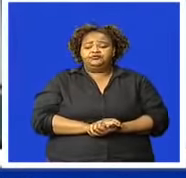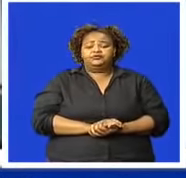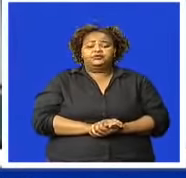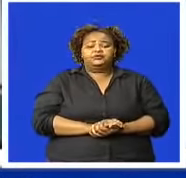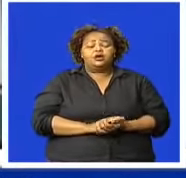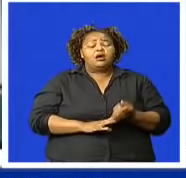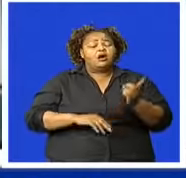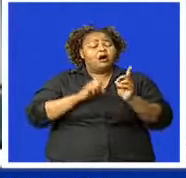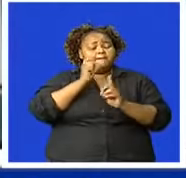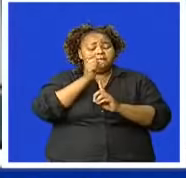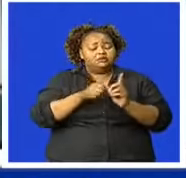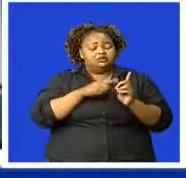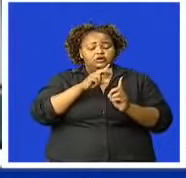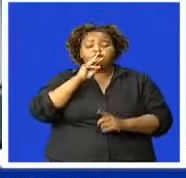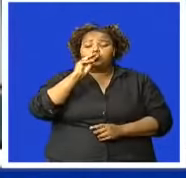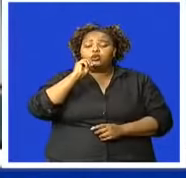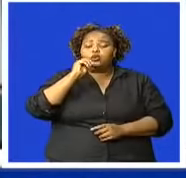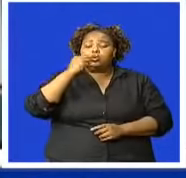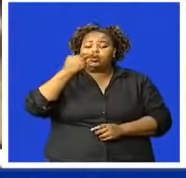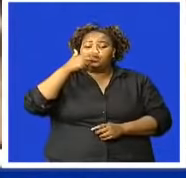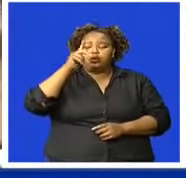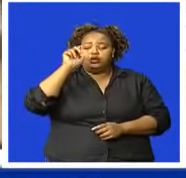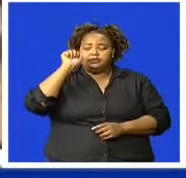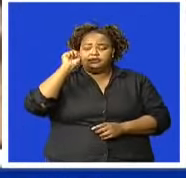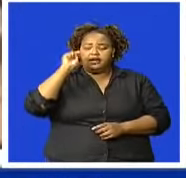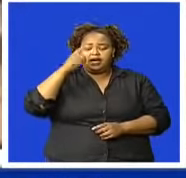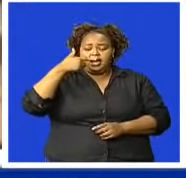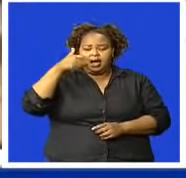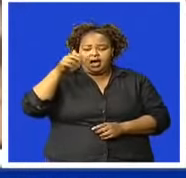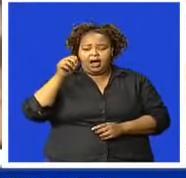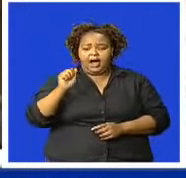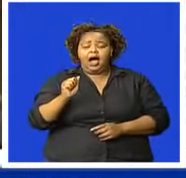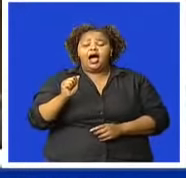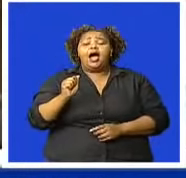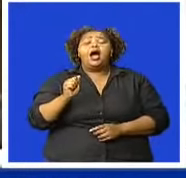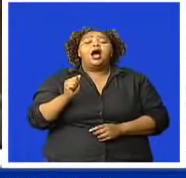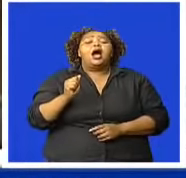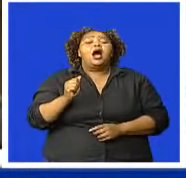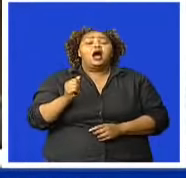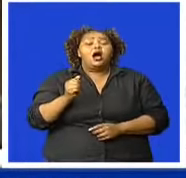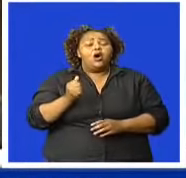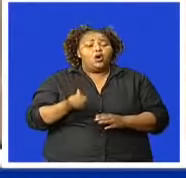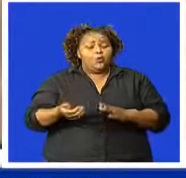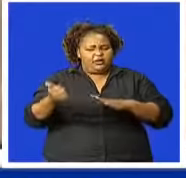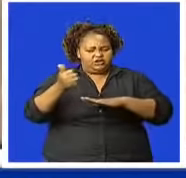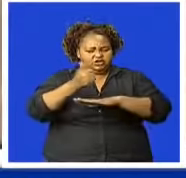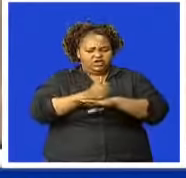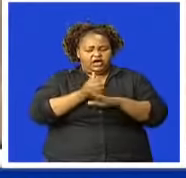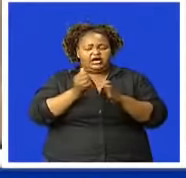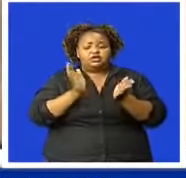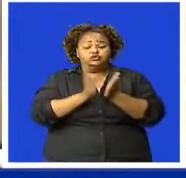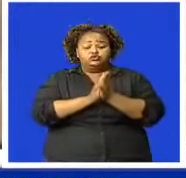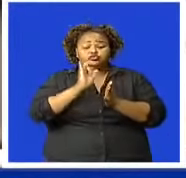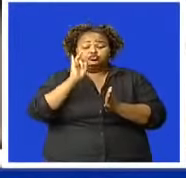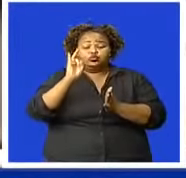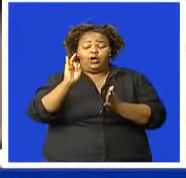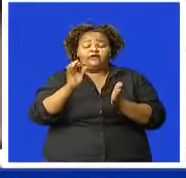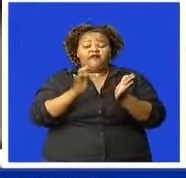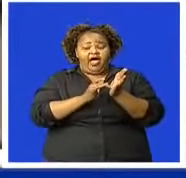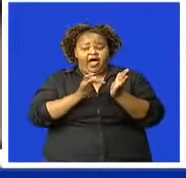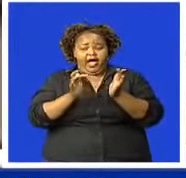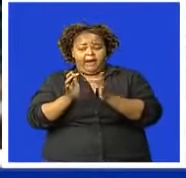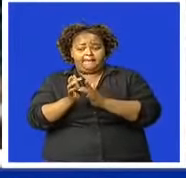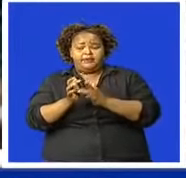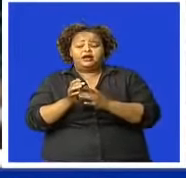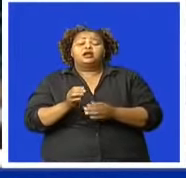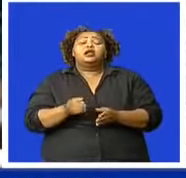kuba ngumphathi sifundza mhla tilishumi nakubili enyangeni yamabasa eminyakeni lokuphelile kanti usishiye emhlabeni evikini